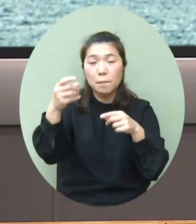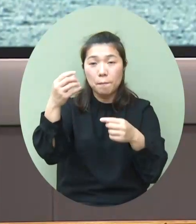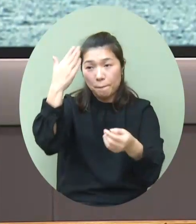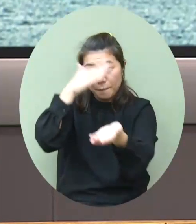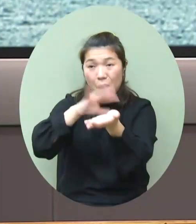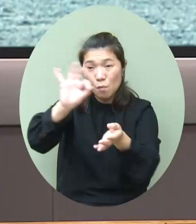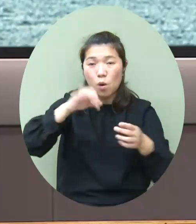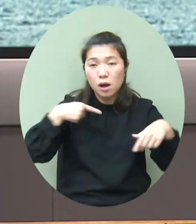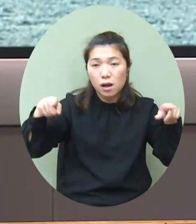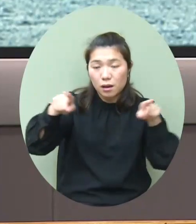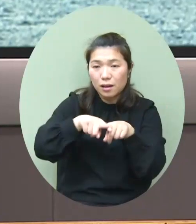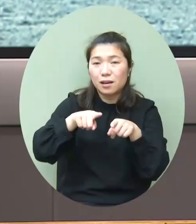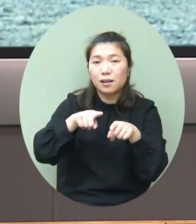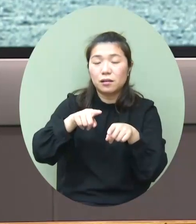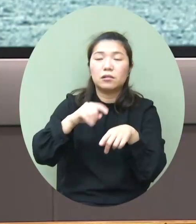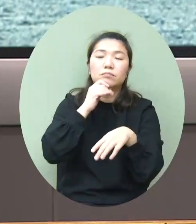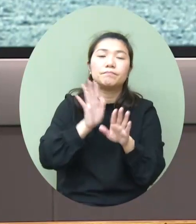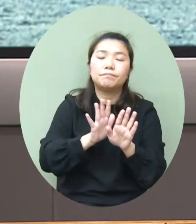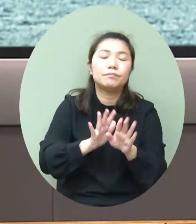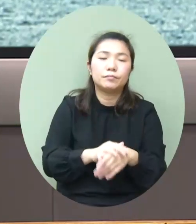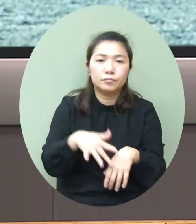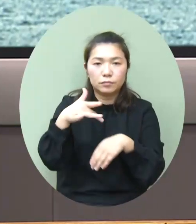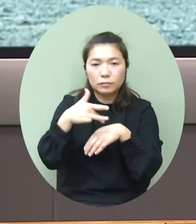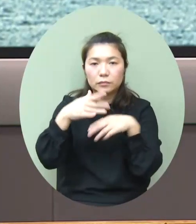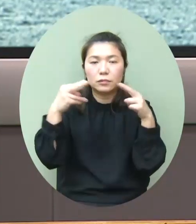跟其他没有感染的家人接触。